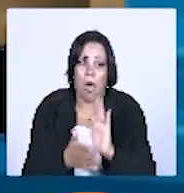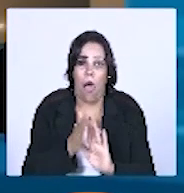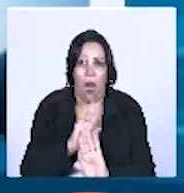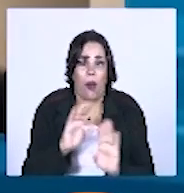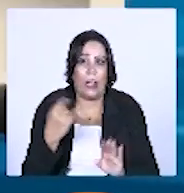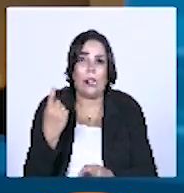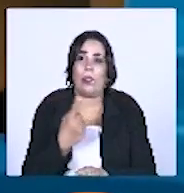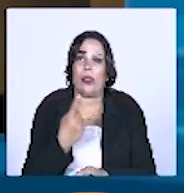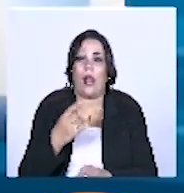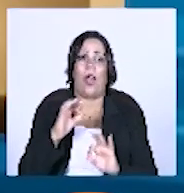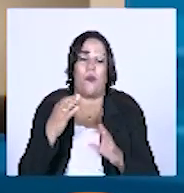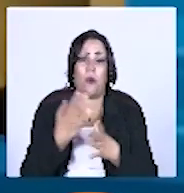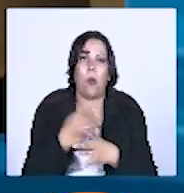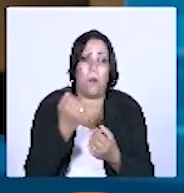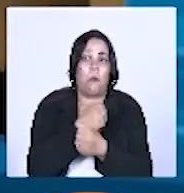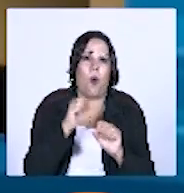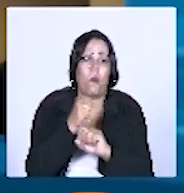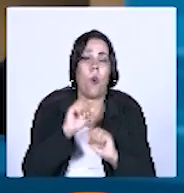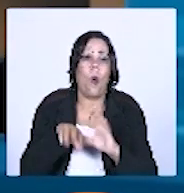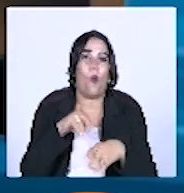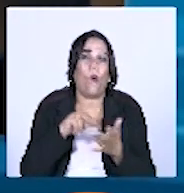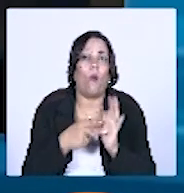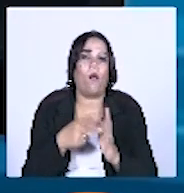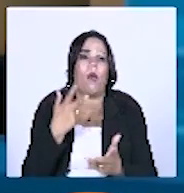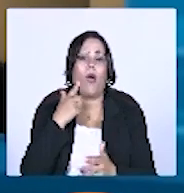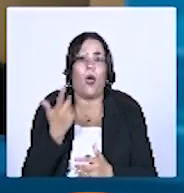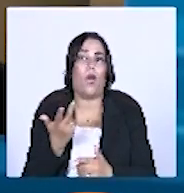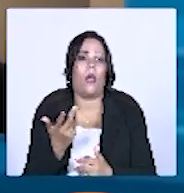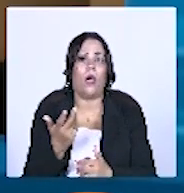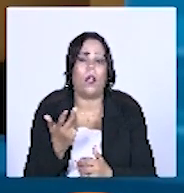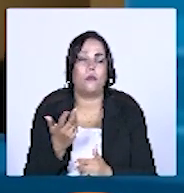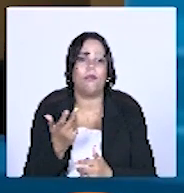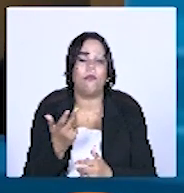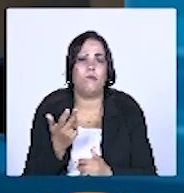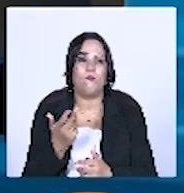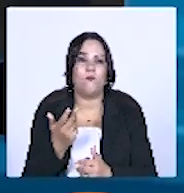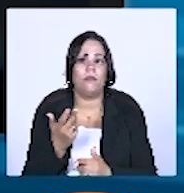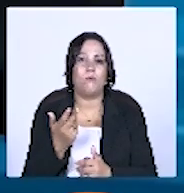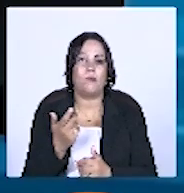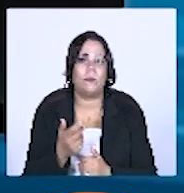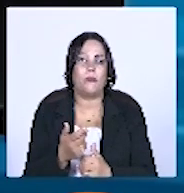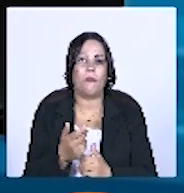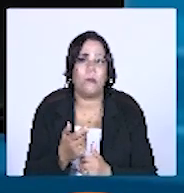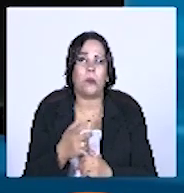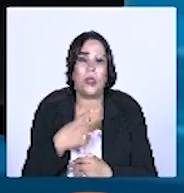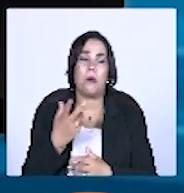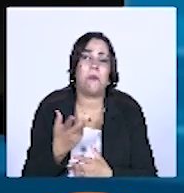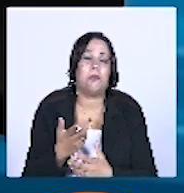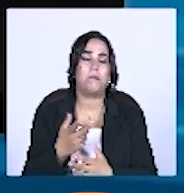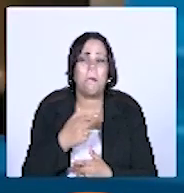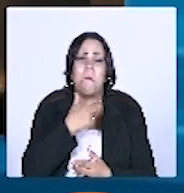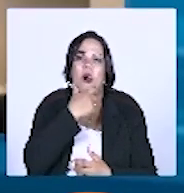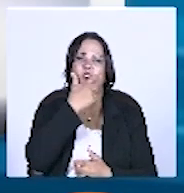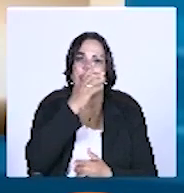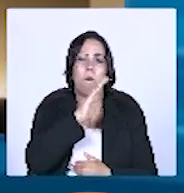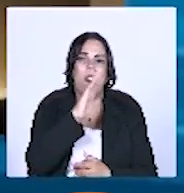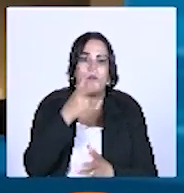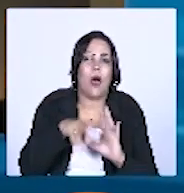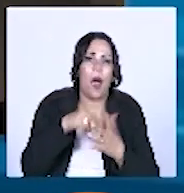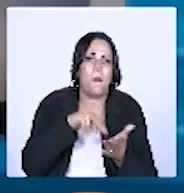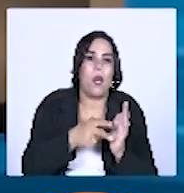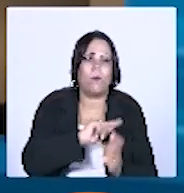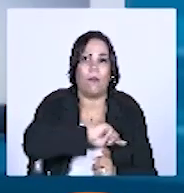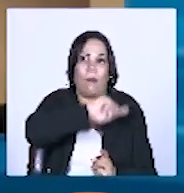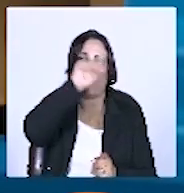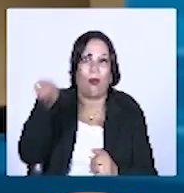هذه الصواريخ وكانت مجرد ان هي ايه يعني حفظ ماء وجه ايران احنا مش